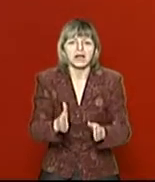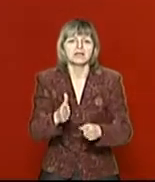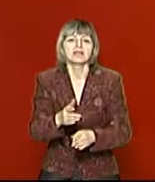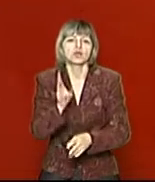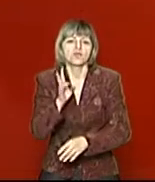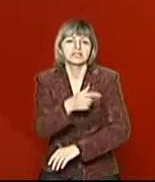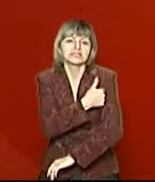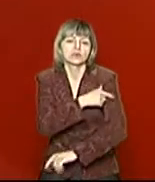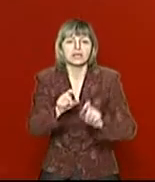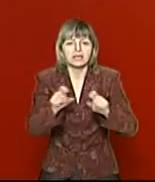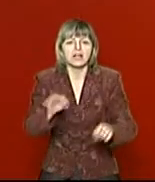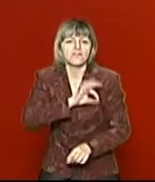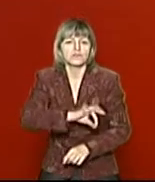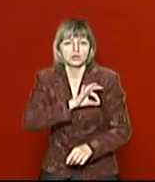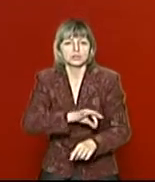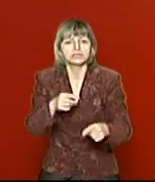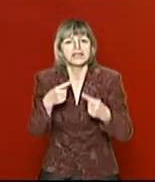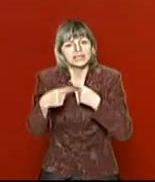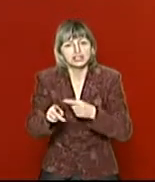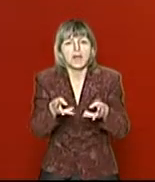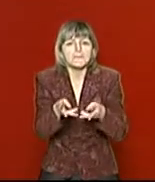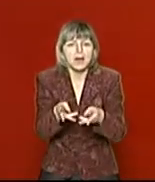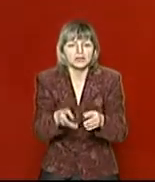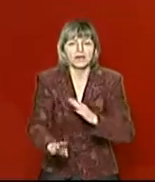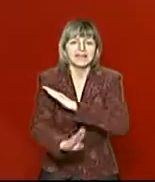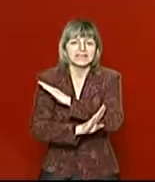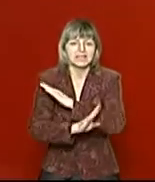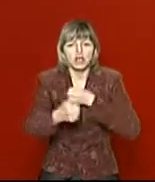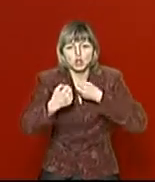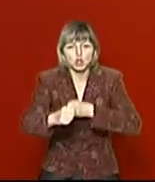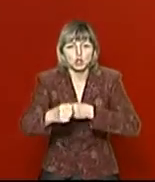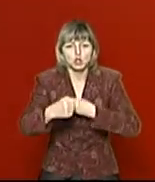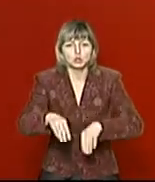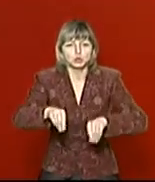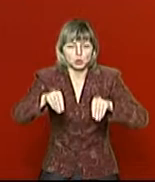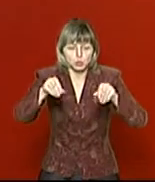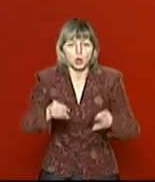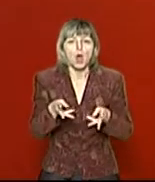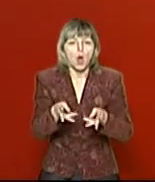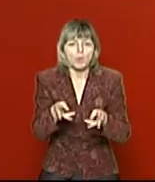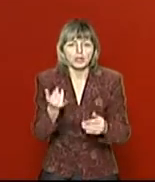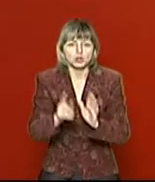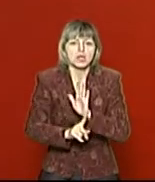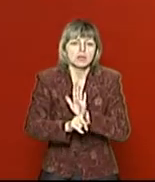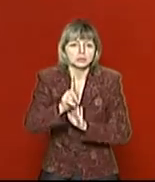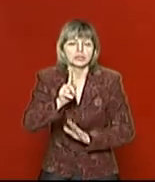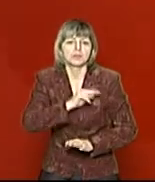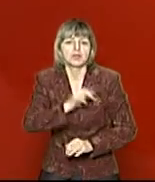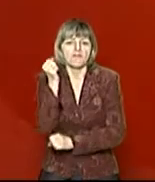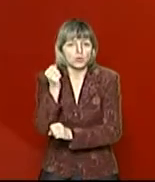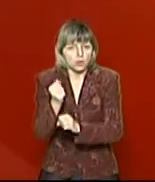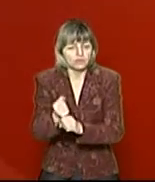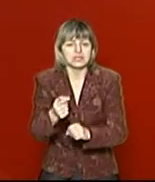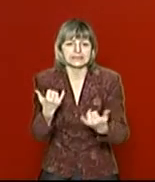міської лікарні використовує альтернативне паливо – дерев'яну стружку. Опалення сьогодні увімкнули у Ковелі. Про це